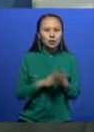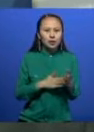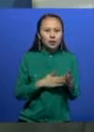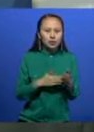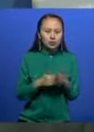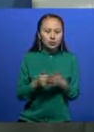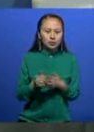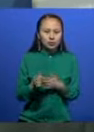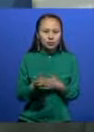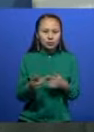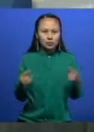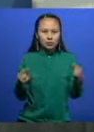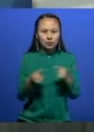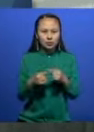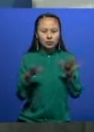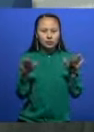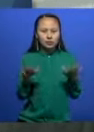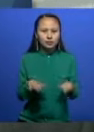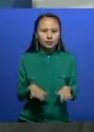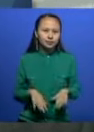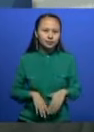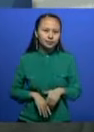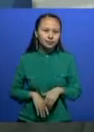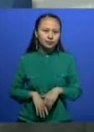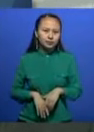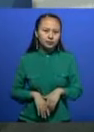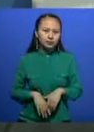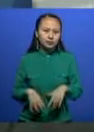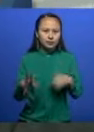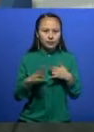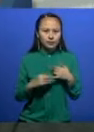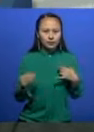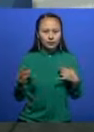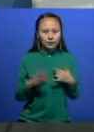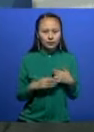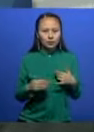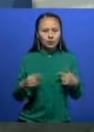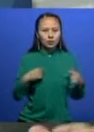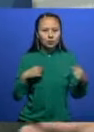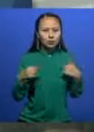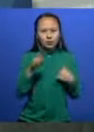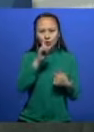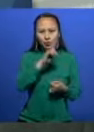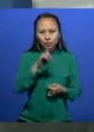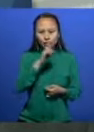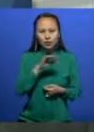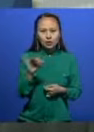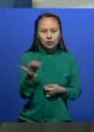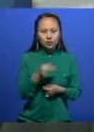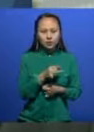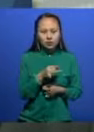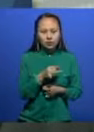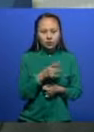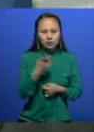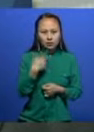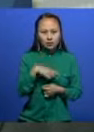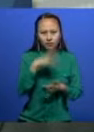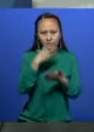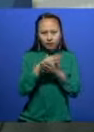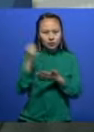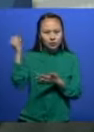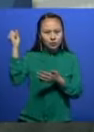мен ойлайым, біз бәрі өзіміздің жерге де қиналтпаймыз, өзіміздің жаңағы күнбағыс